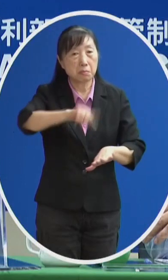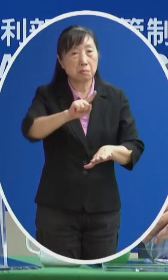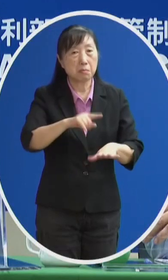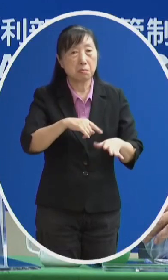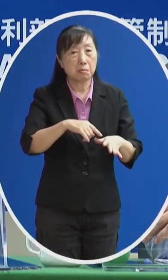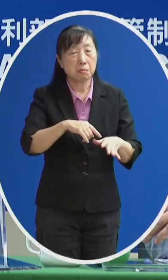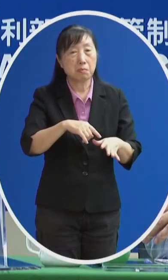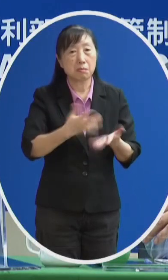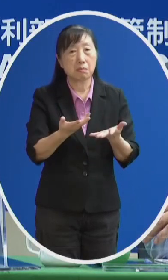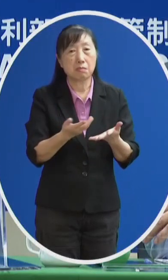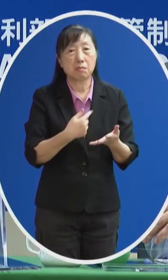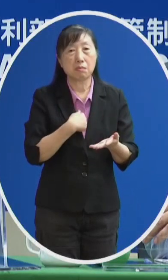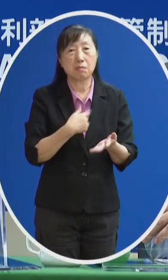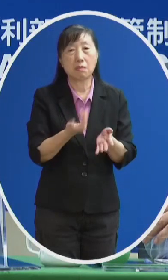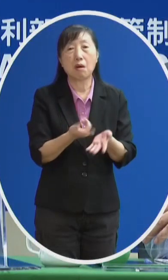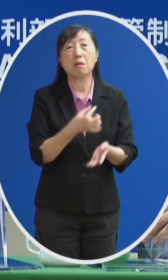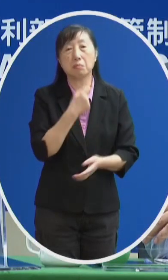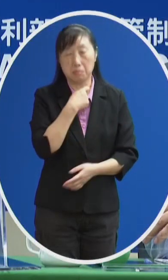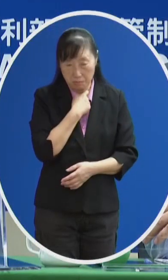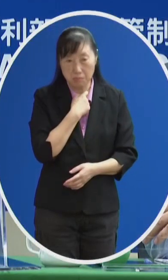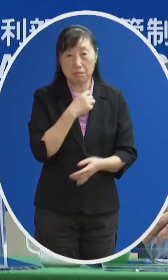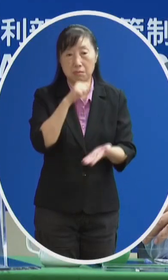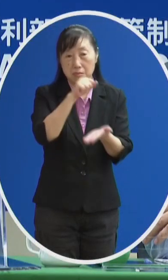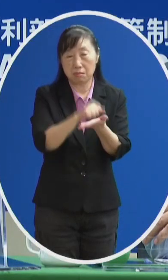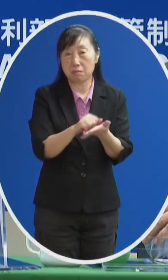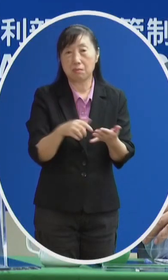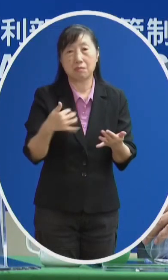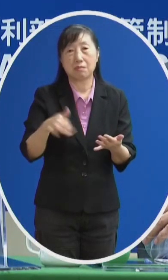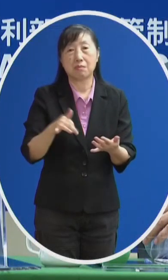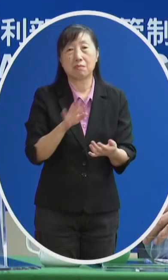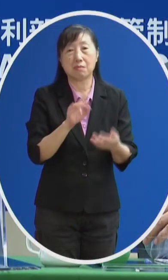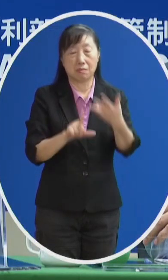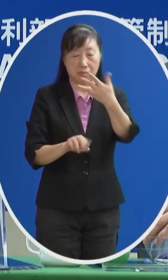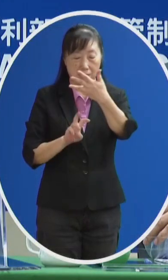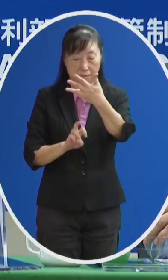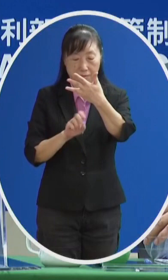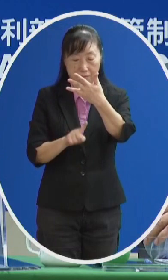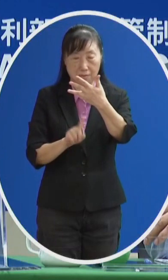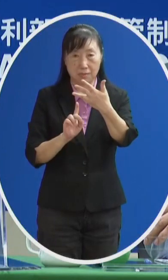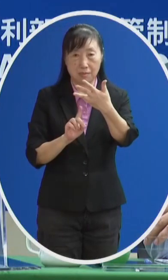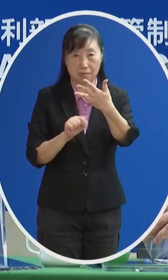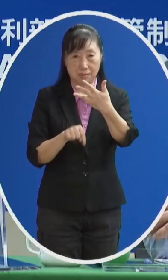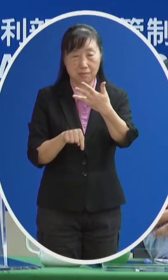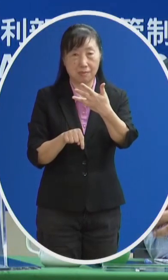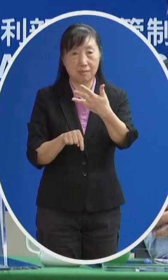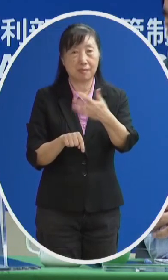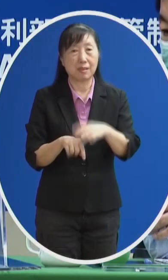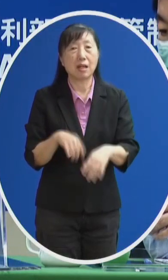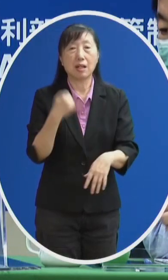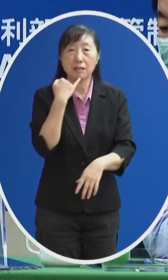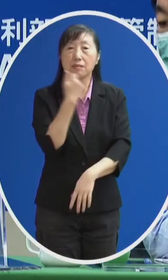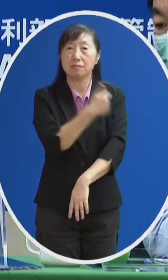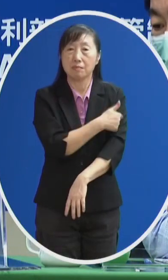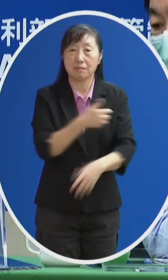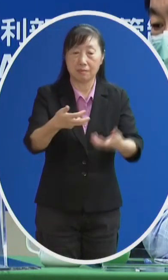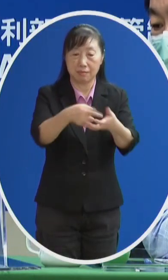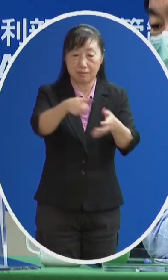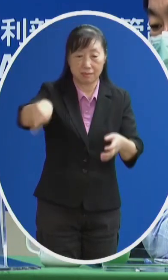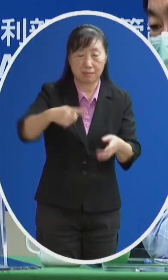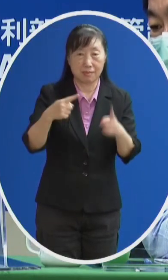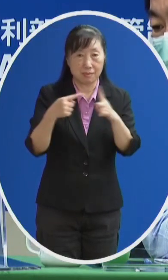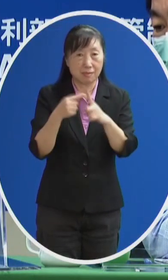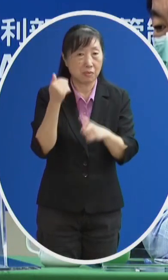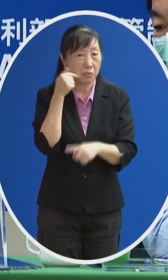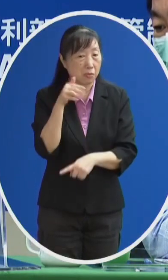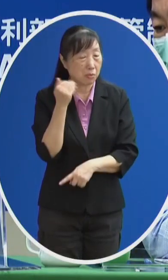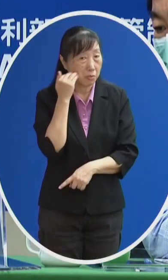预约，去意愿登记。好，所以我们就把它开到8月31号这边哈，可以打的这些人，如果不